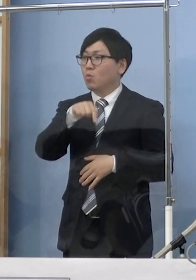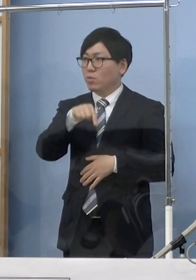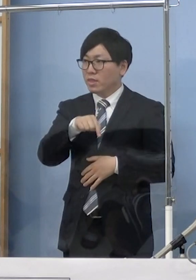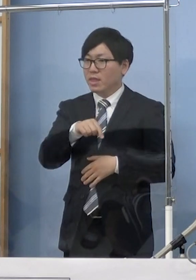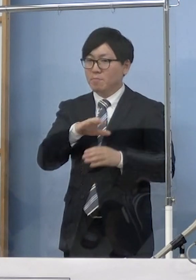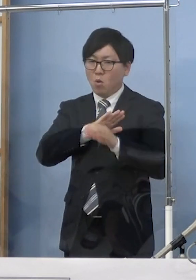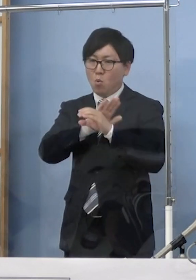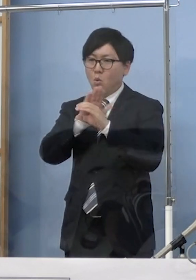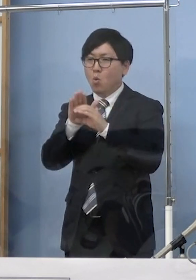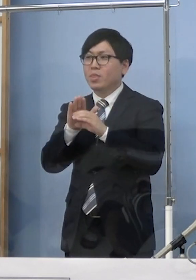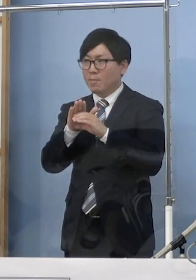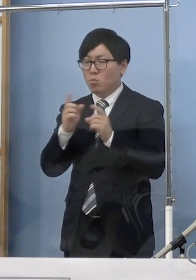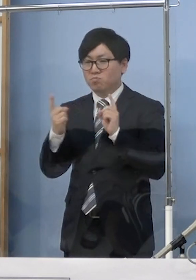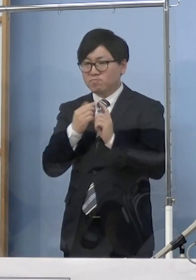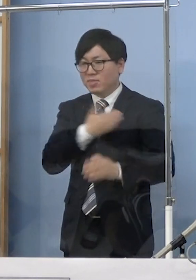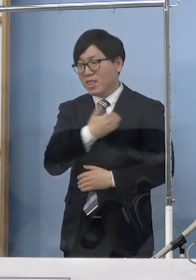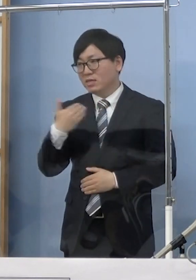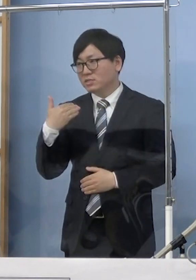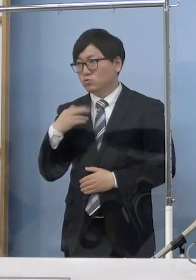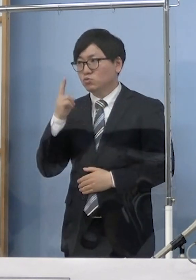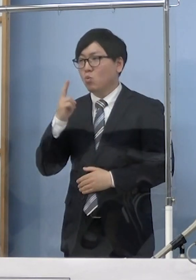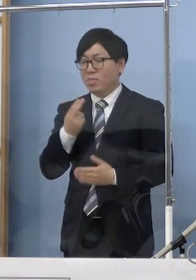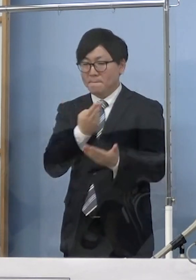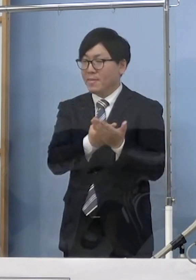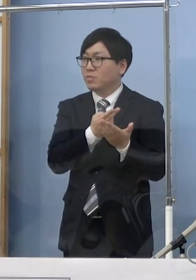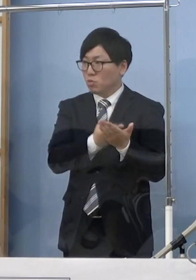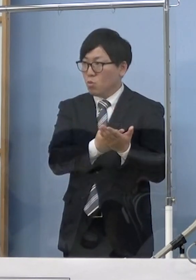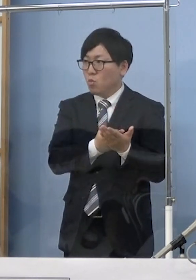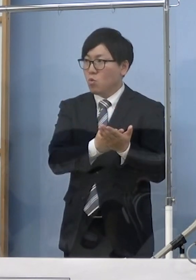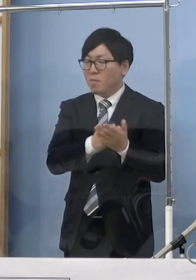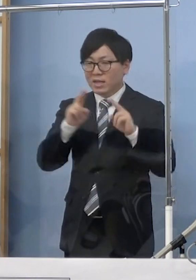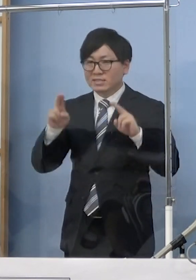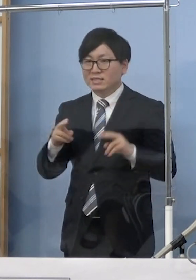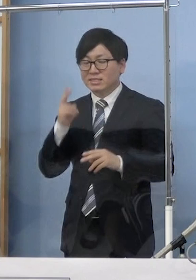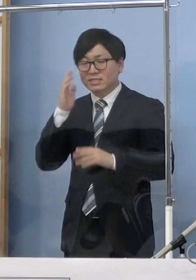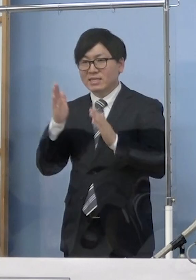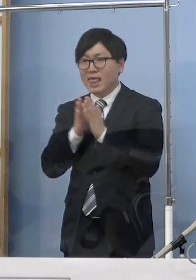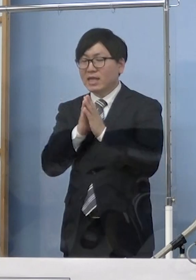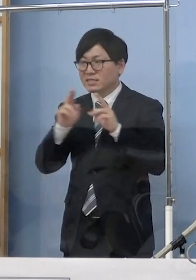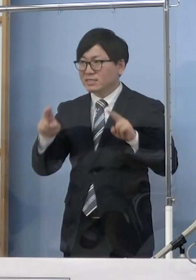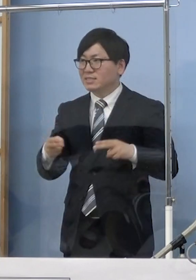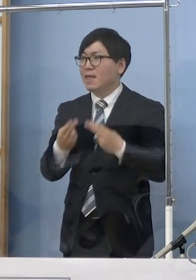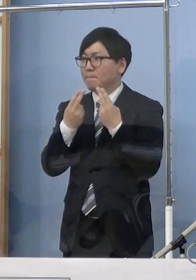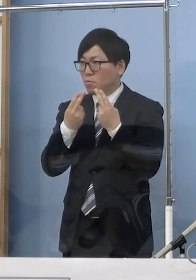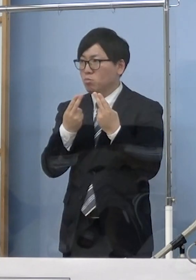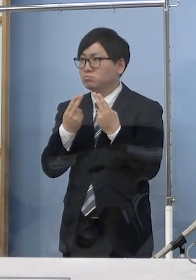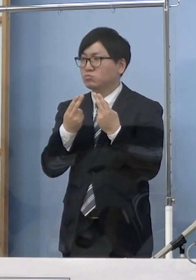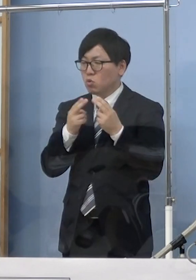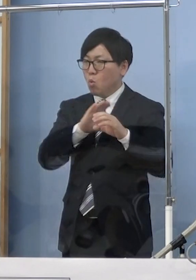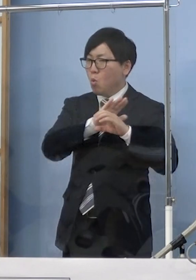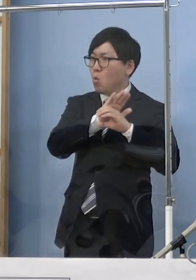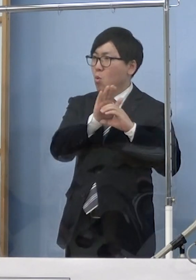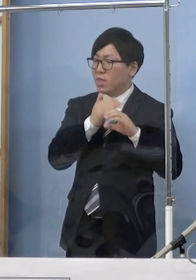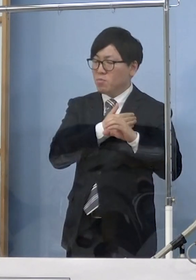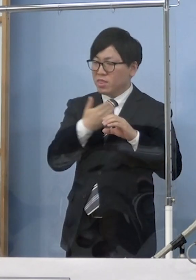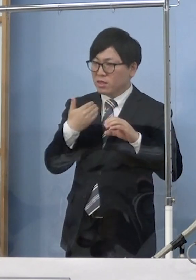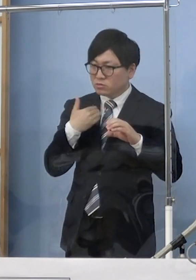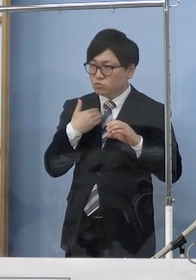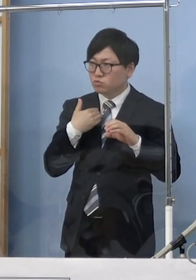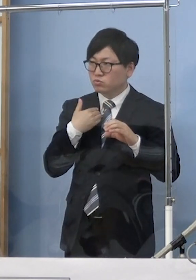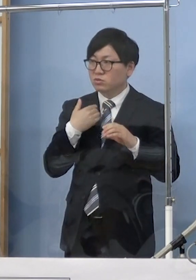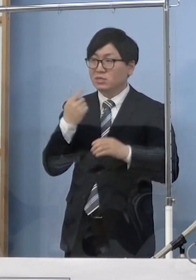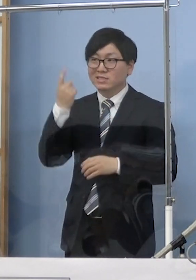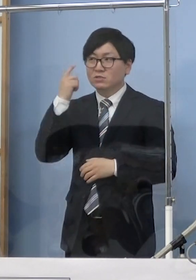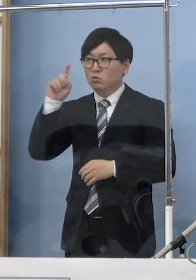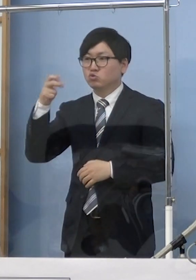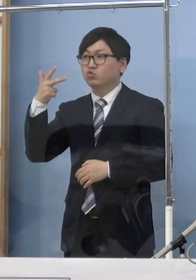するということで、精神疾患専門のいわゆるコロナ病棟といったものを19床に、昨日は17